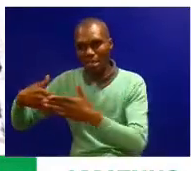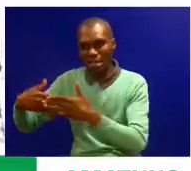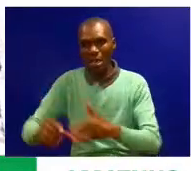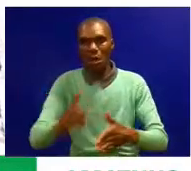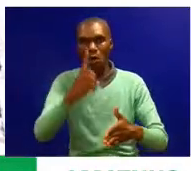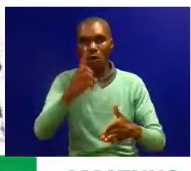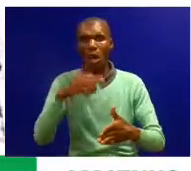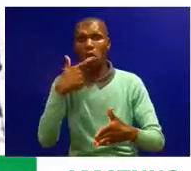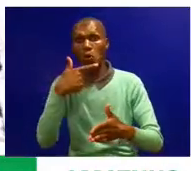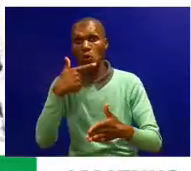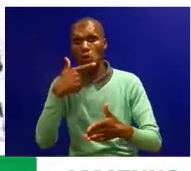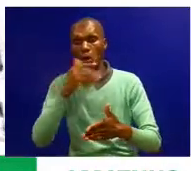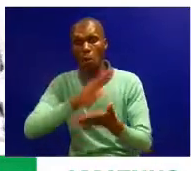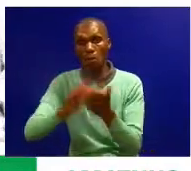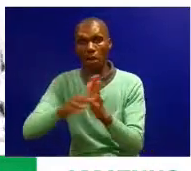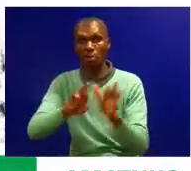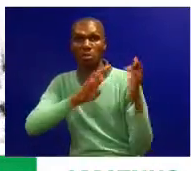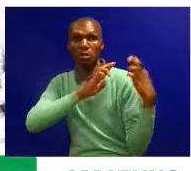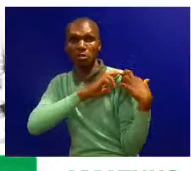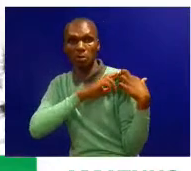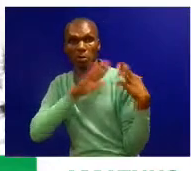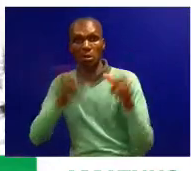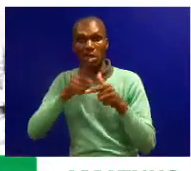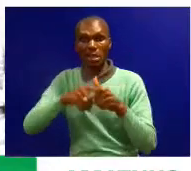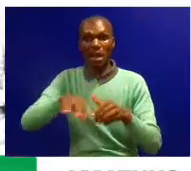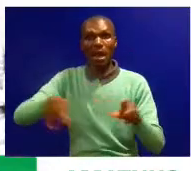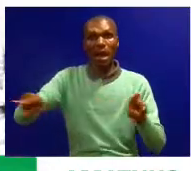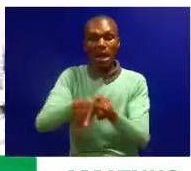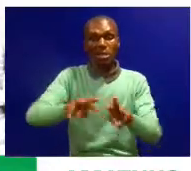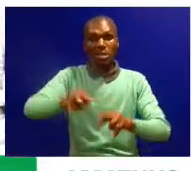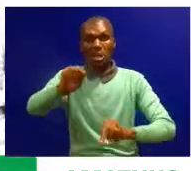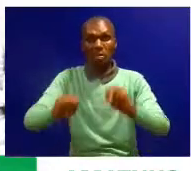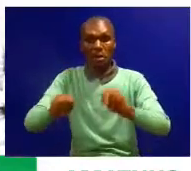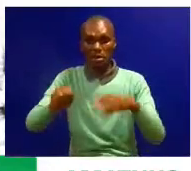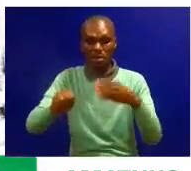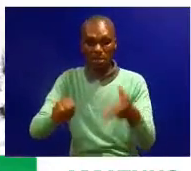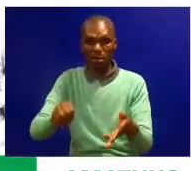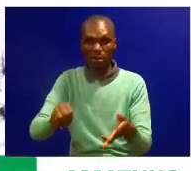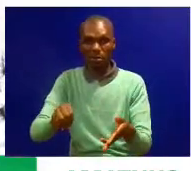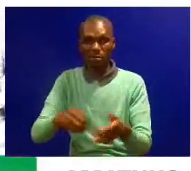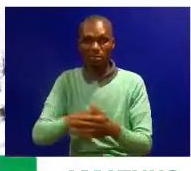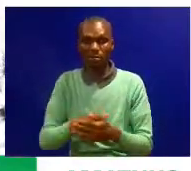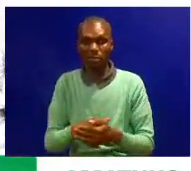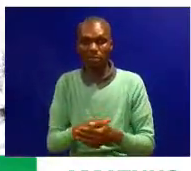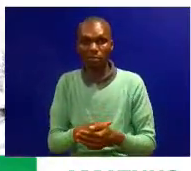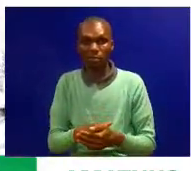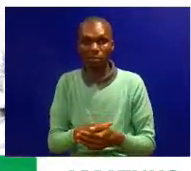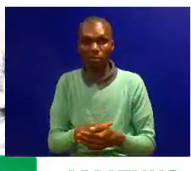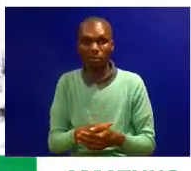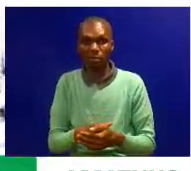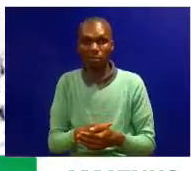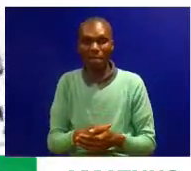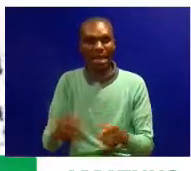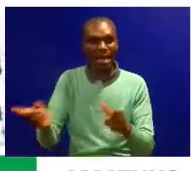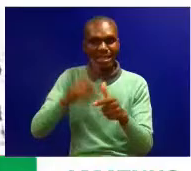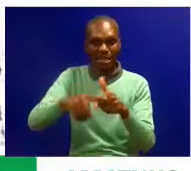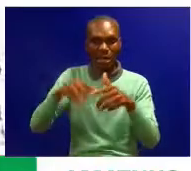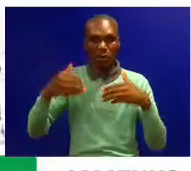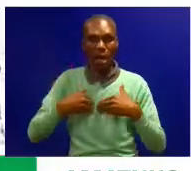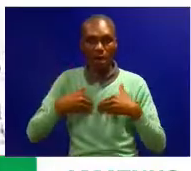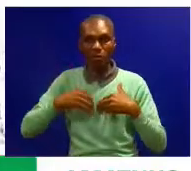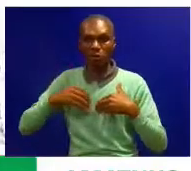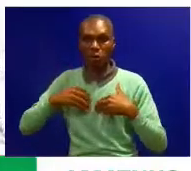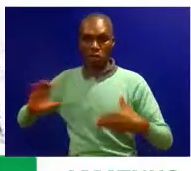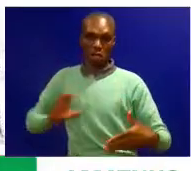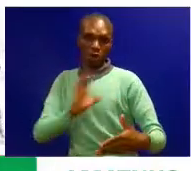itoyomo ochakobune ntenenera iga irubune wo manager eger ntutwezi yamo tuja tonchole e